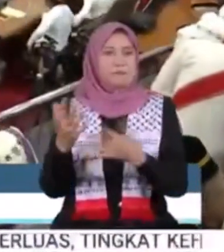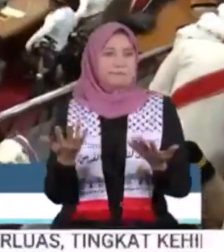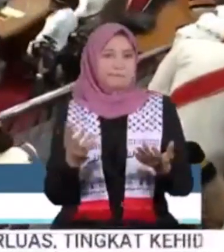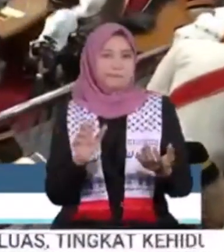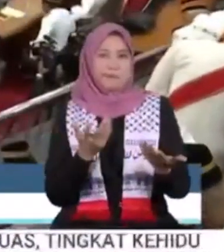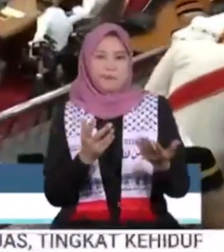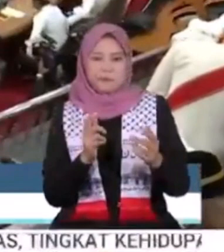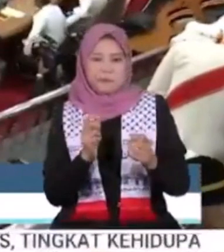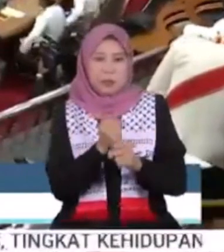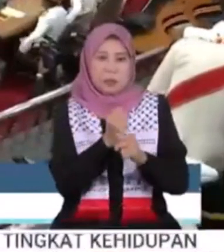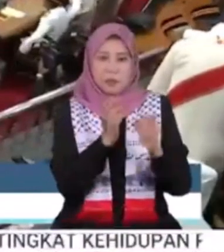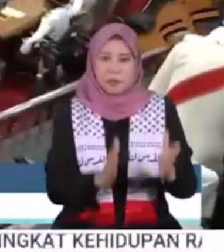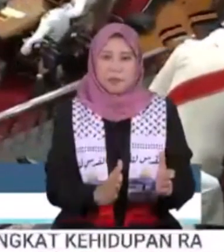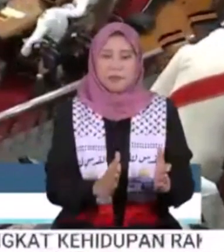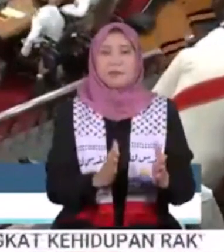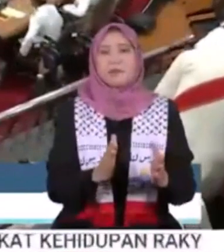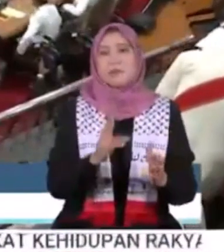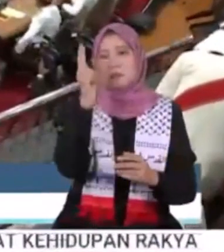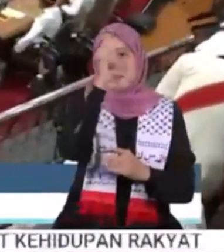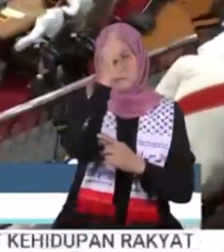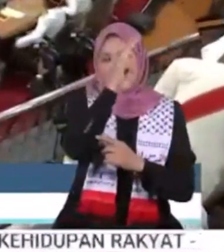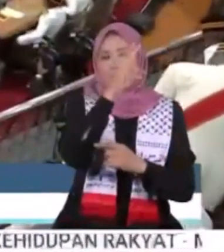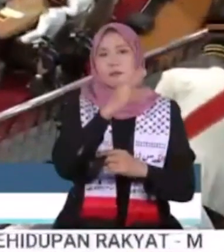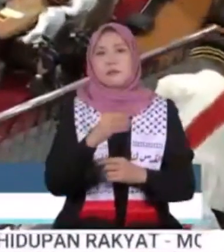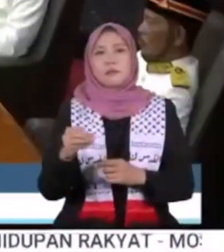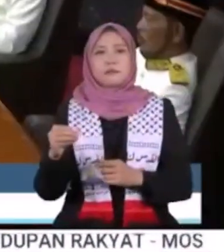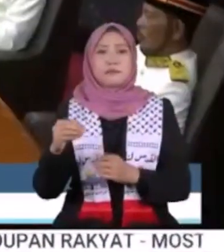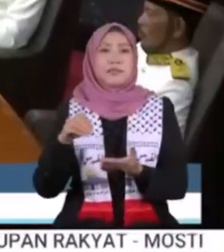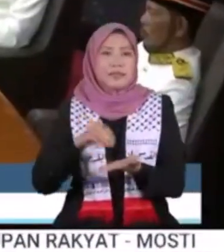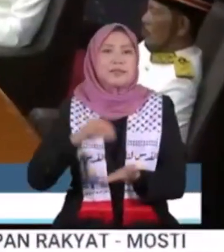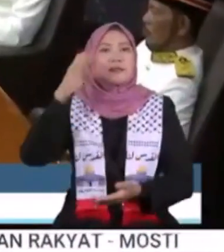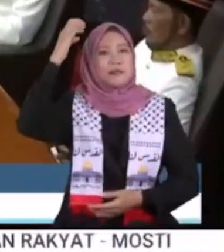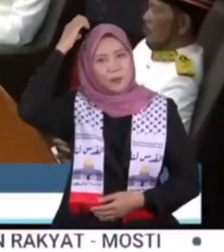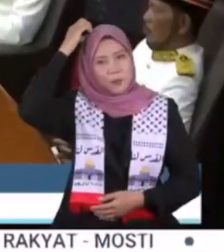tindak tanduk penjawat awam dan kualiti perkhidmatan awam di negeri Selangor.